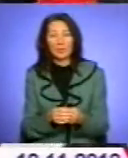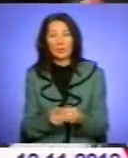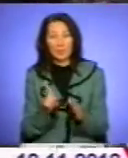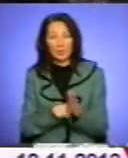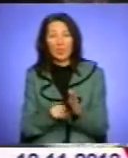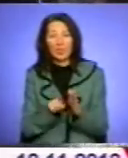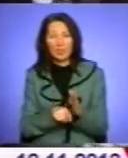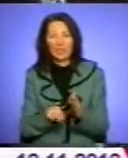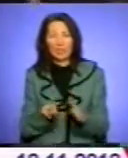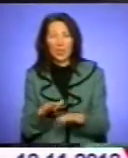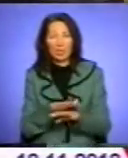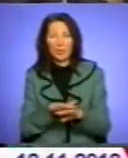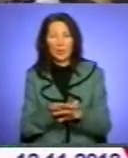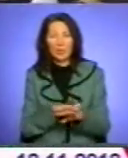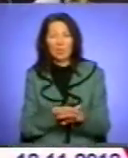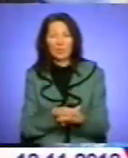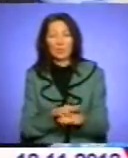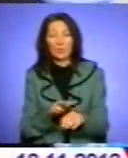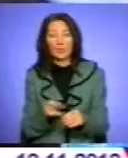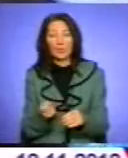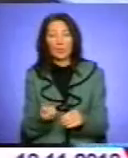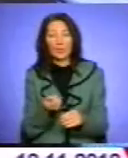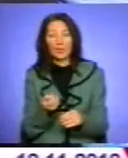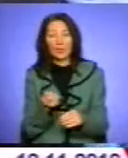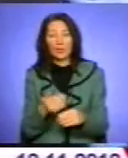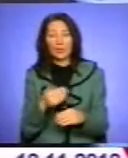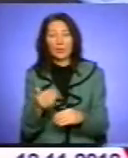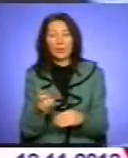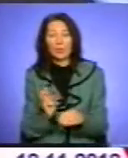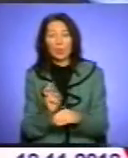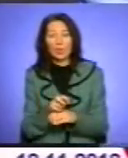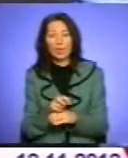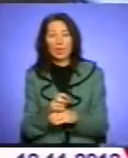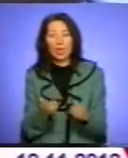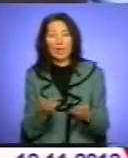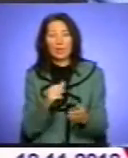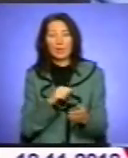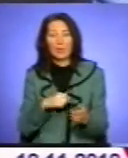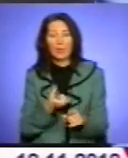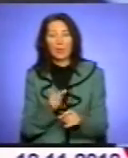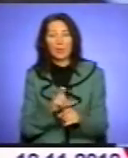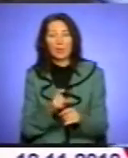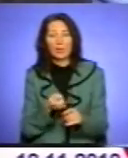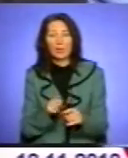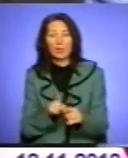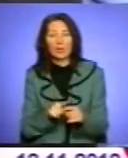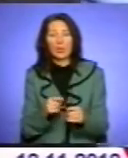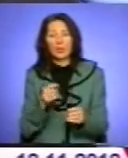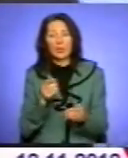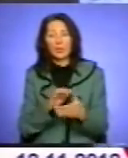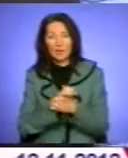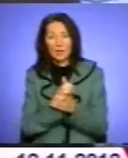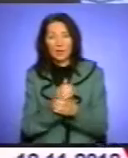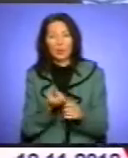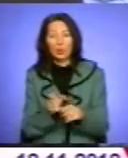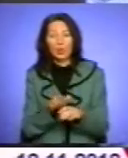Дешевше, ніж на базарі. Трошки пізніше прийшла, але саме більше цукровий сир і дуже добре масло бучицьке.